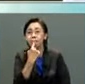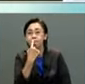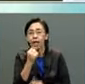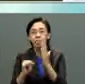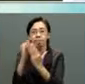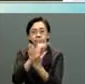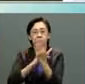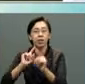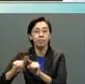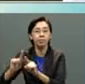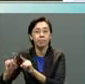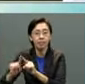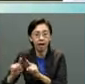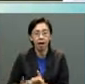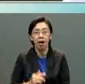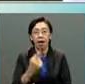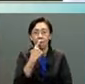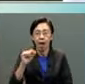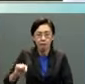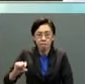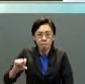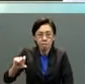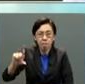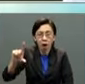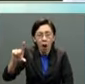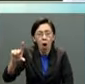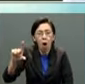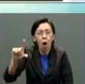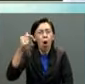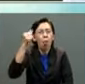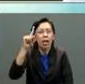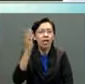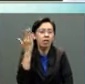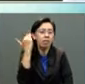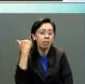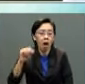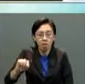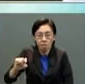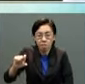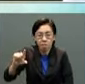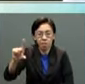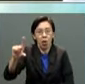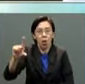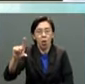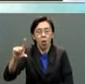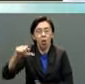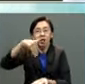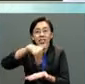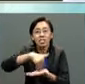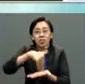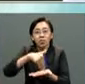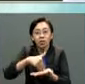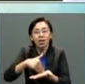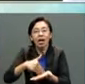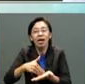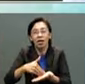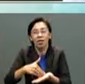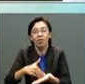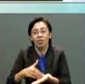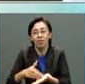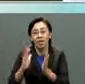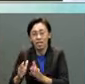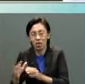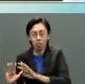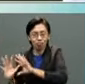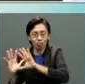างจังหวัดจะเห็นว่าพุ่งสีแดงขึ้นไปเมื่อวานนี้แค่วันเดียวเพราะเราเจอเคสรวมกันที่ศูนย์กักคนเข้าเมืองนะ